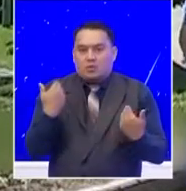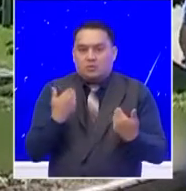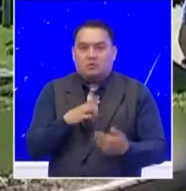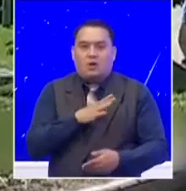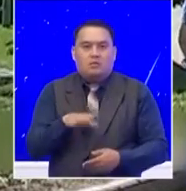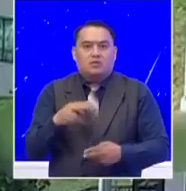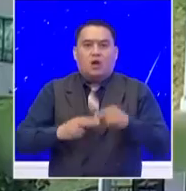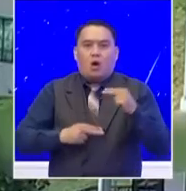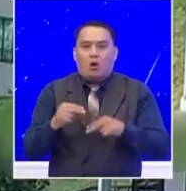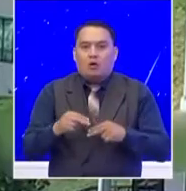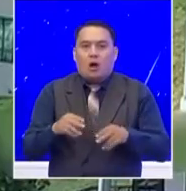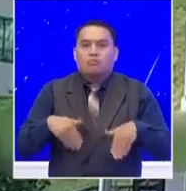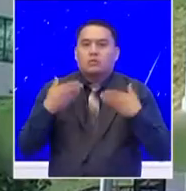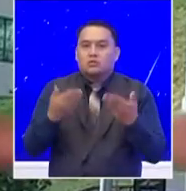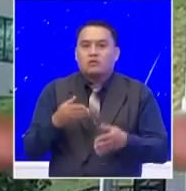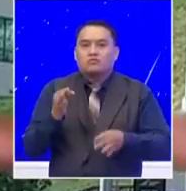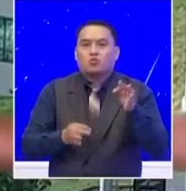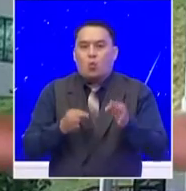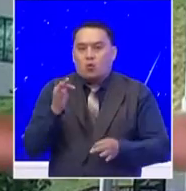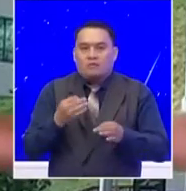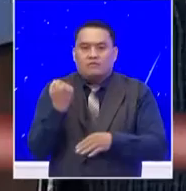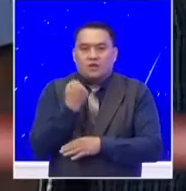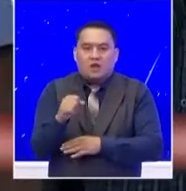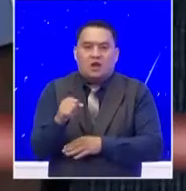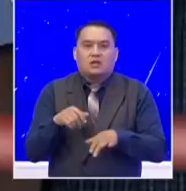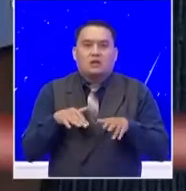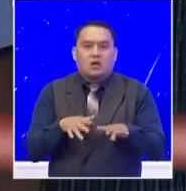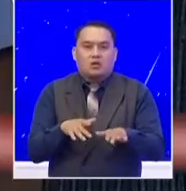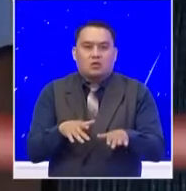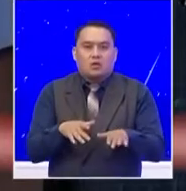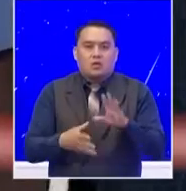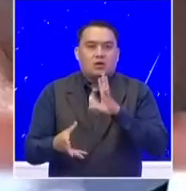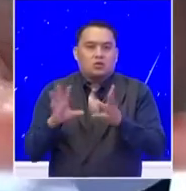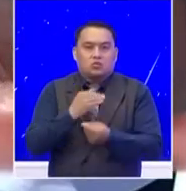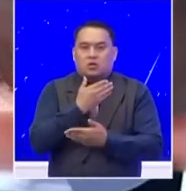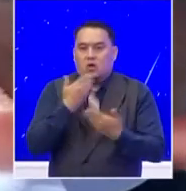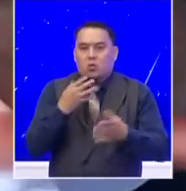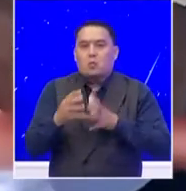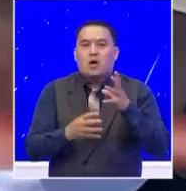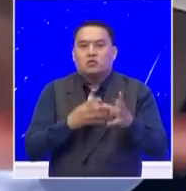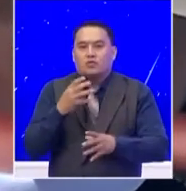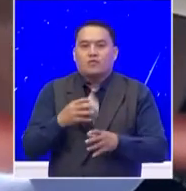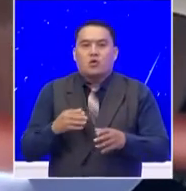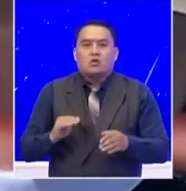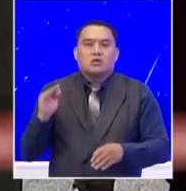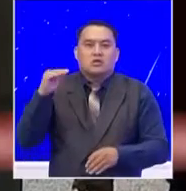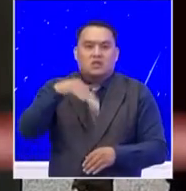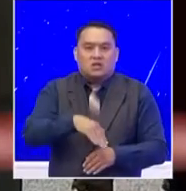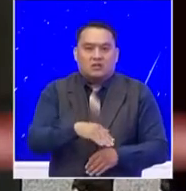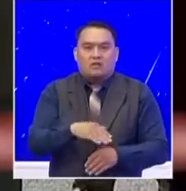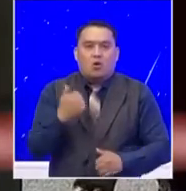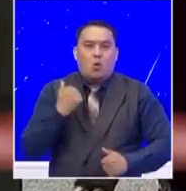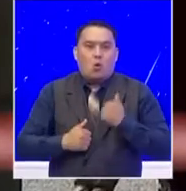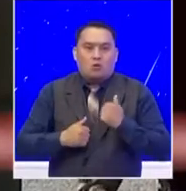менялось. Застройщики не раз обращались в суд и даже выигрывали дела, но все безрезультатно. Международный комплекс лыжных трамплинов –